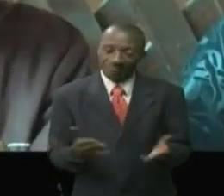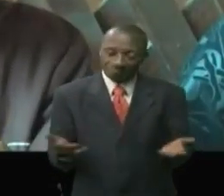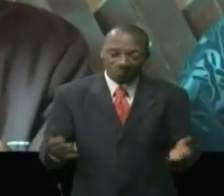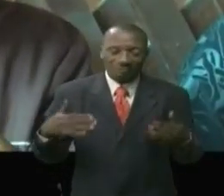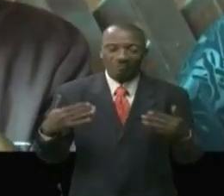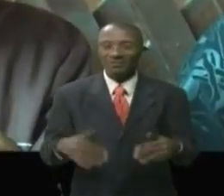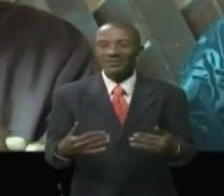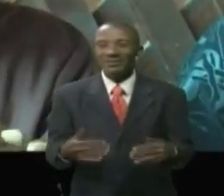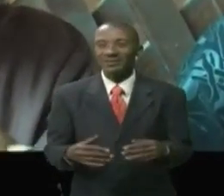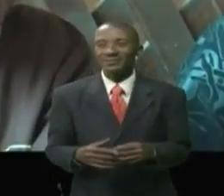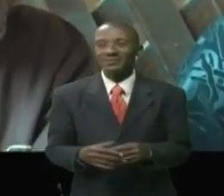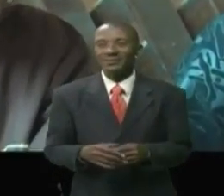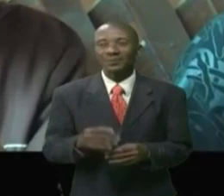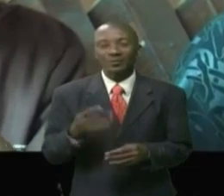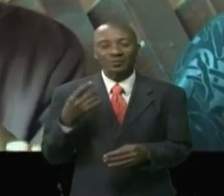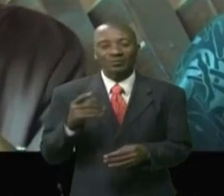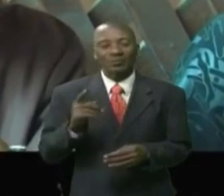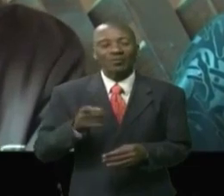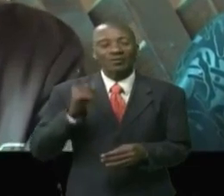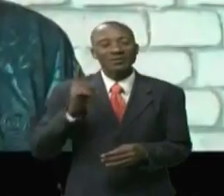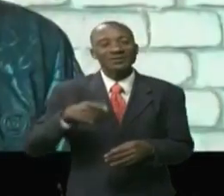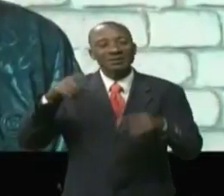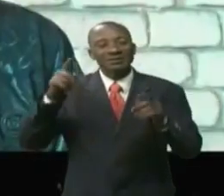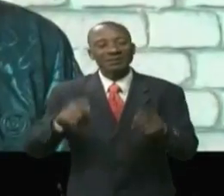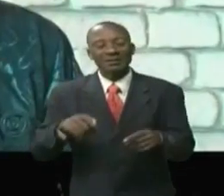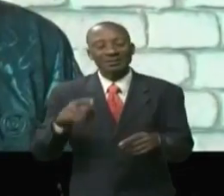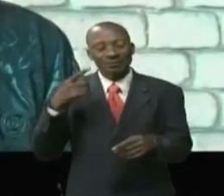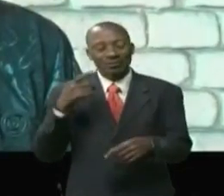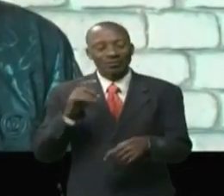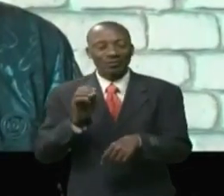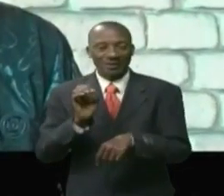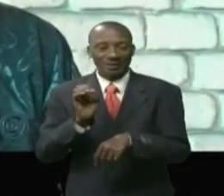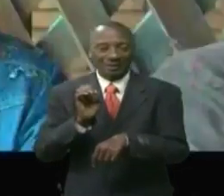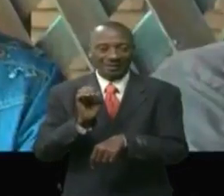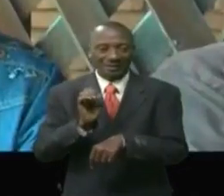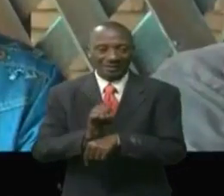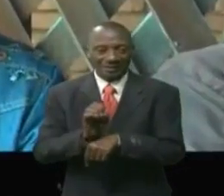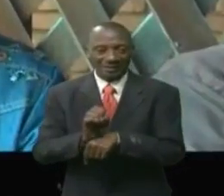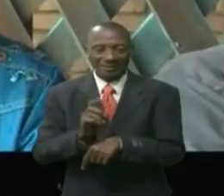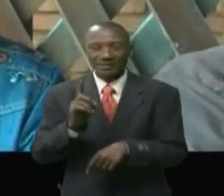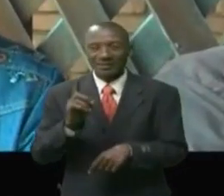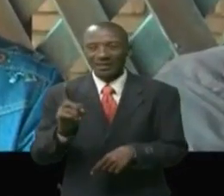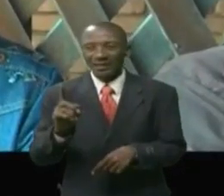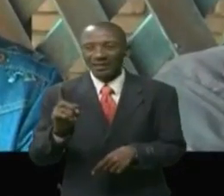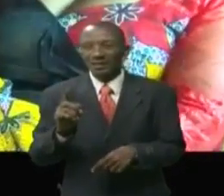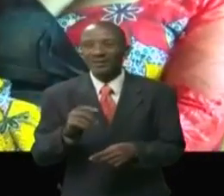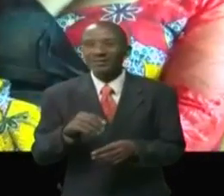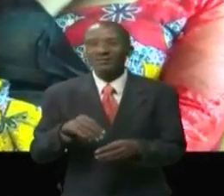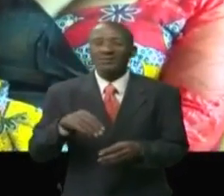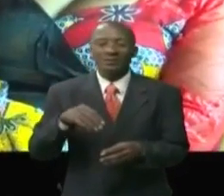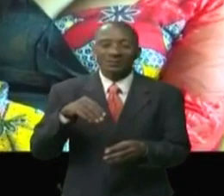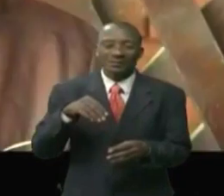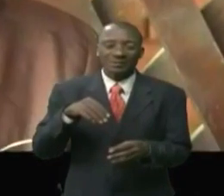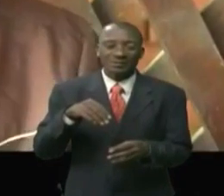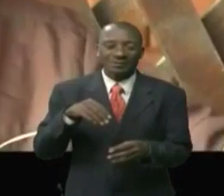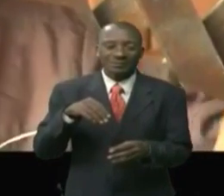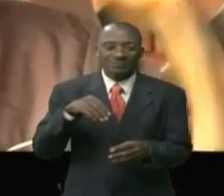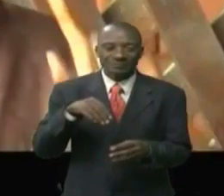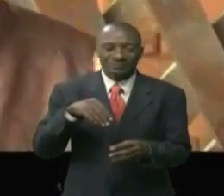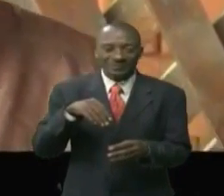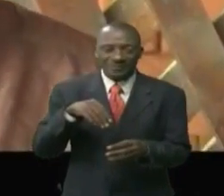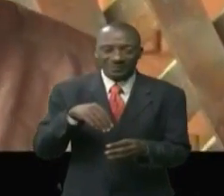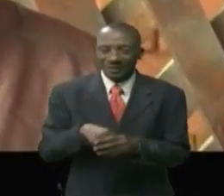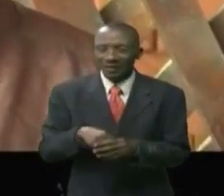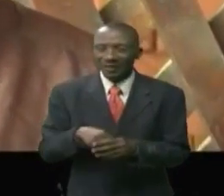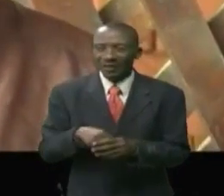centenaire de sa mission évangélique au village moanza dans le territoire de massimanimba dans la province du kuilou laannce